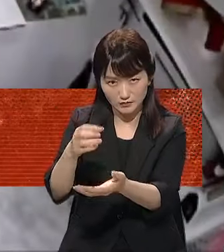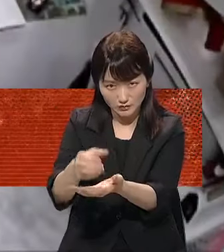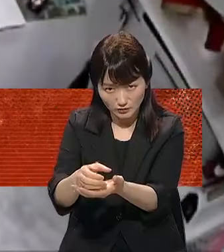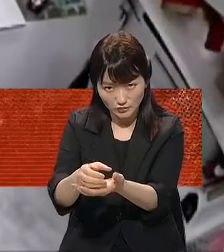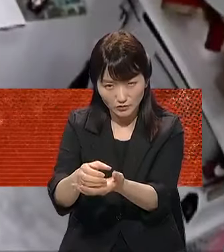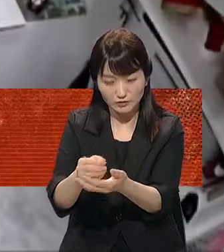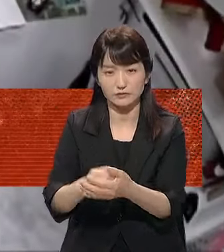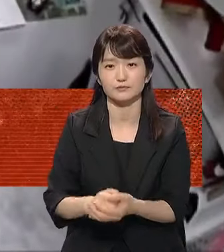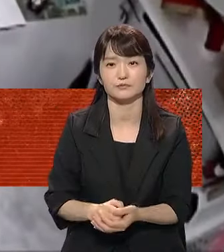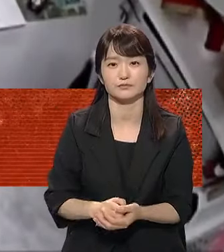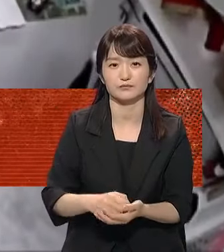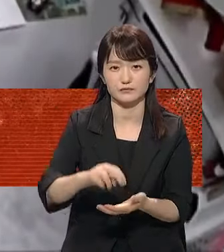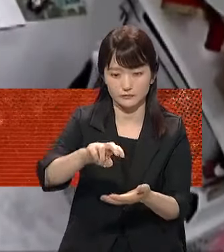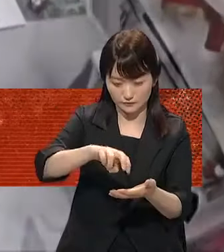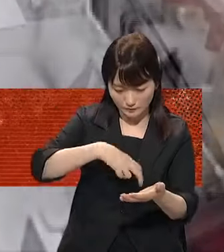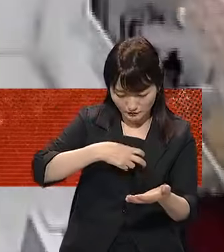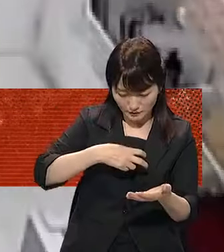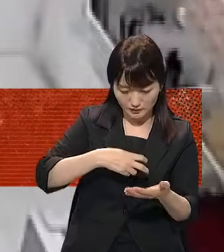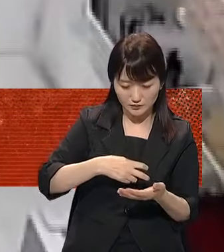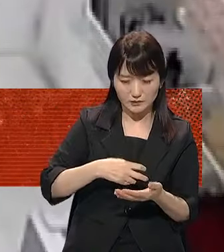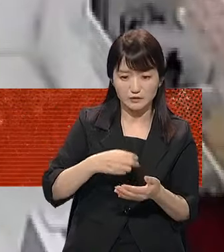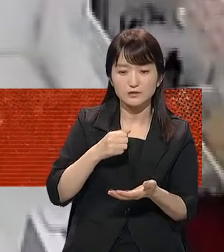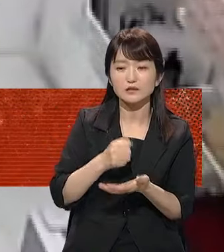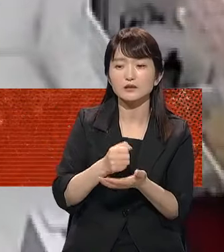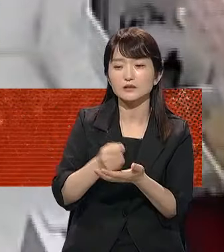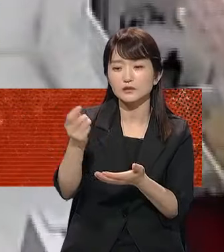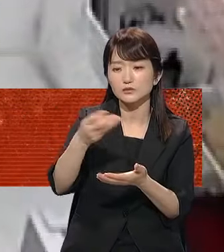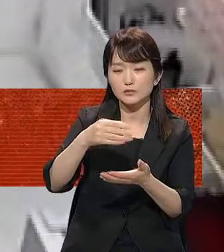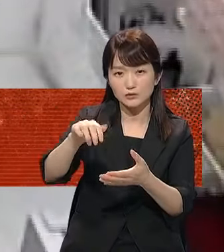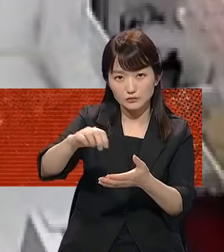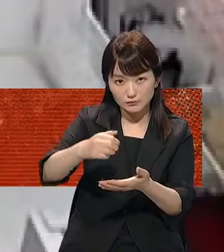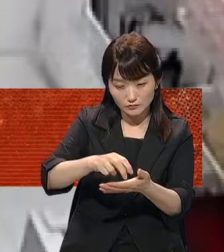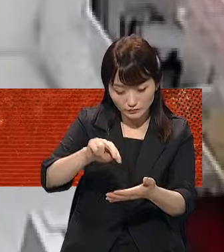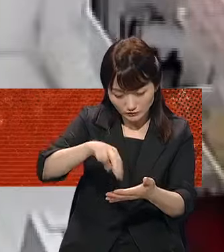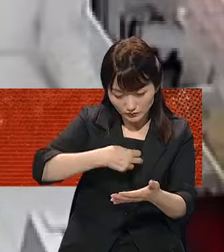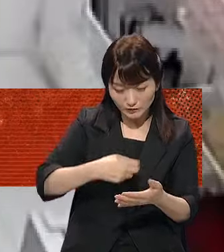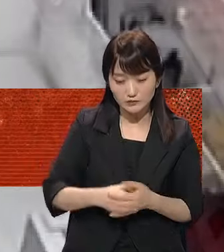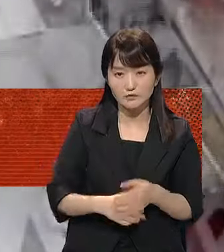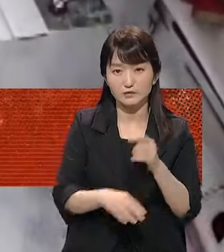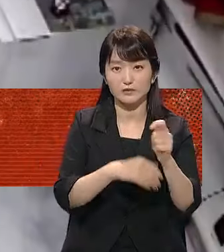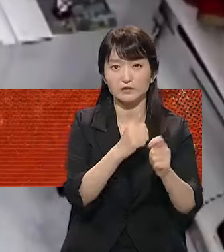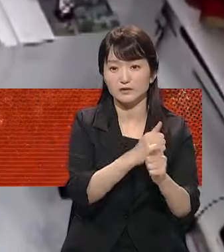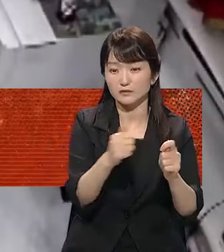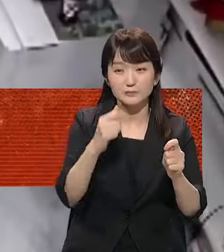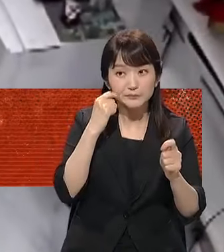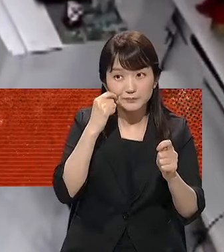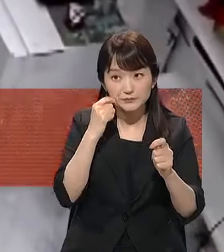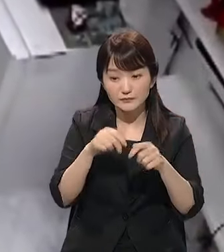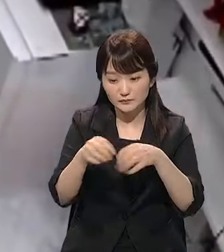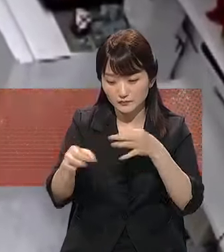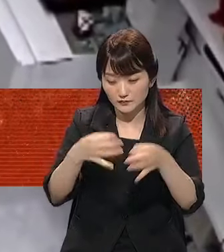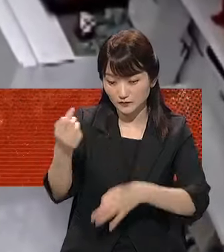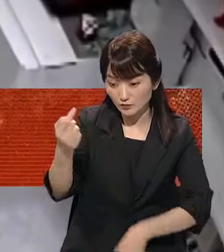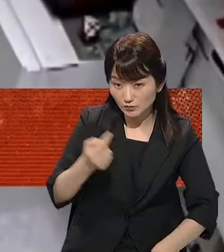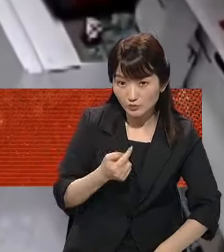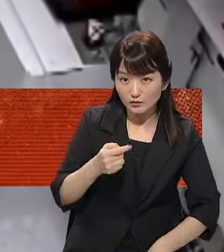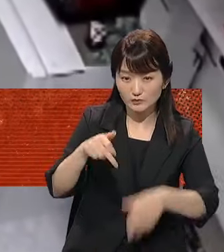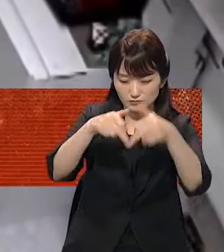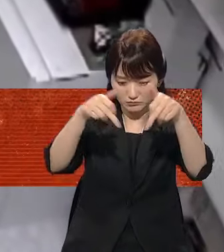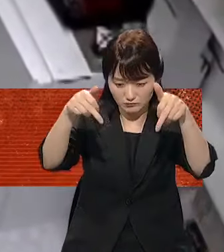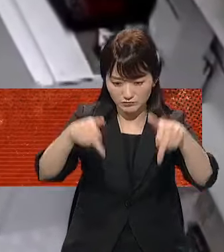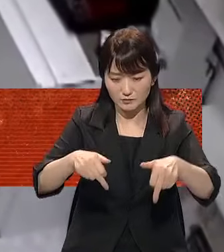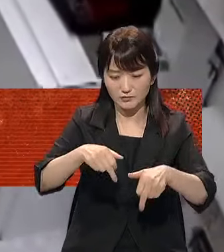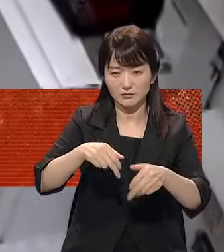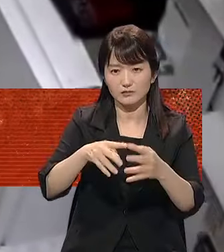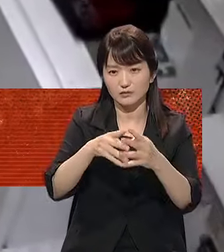손님에게 문자로 계좌번호를 보냈습니다 그런데 택시에서 못내 린다는 손님이 가게로 직접 와서 결제를 하고 영수증도 챙겨